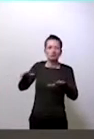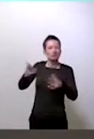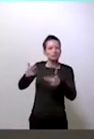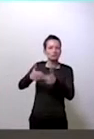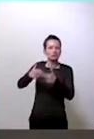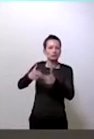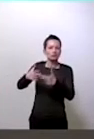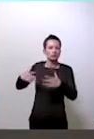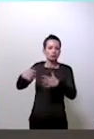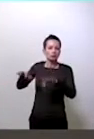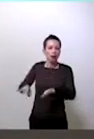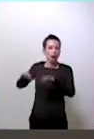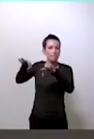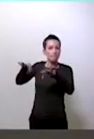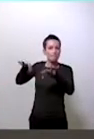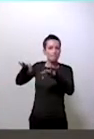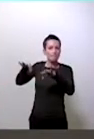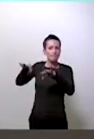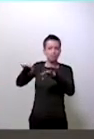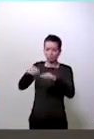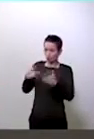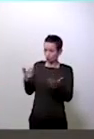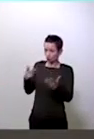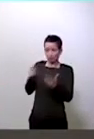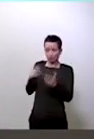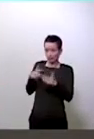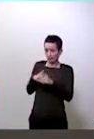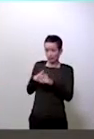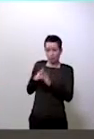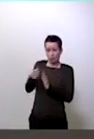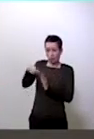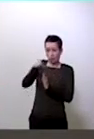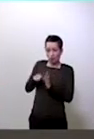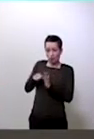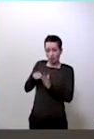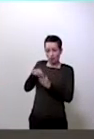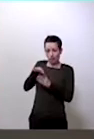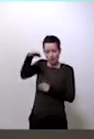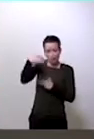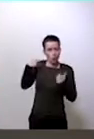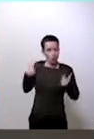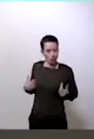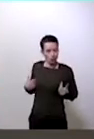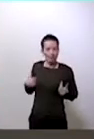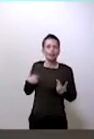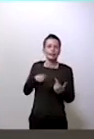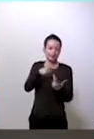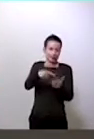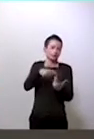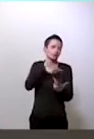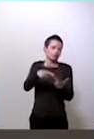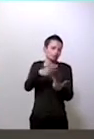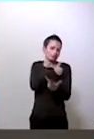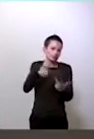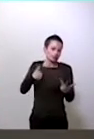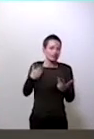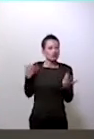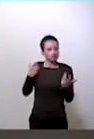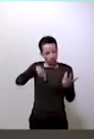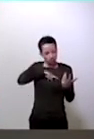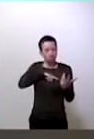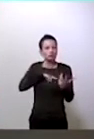moratoire dans les tout premiers mois de notre mandat. Et ensuite et enfin, nous avons voulu